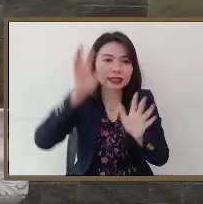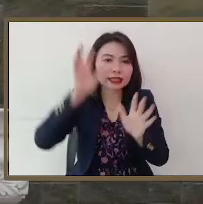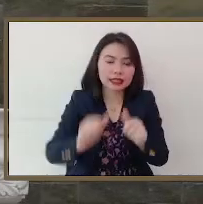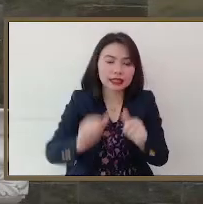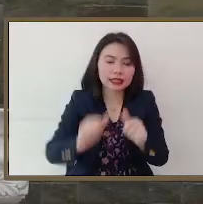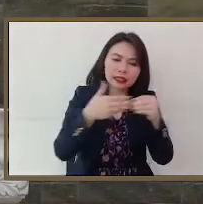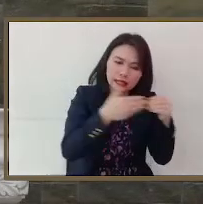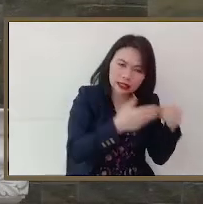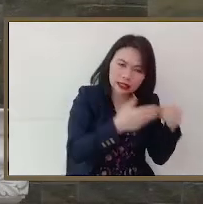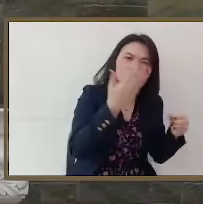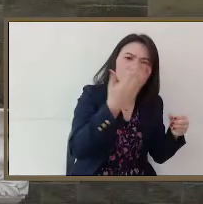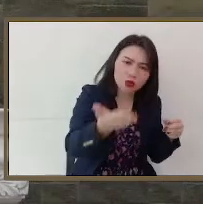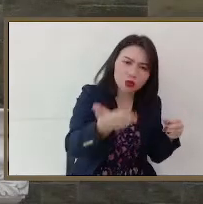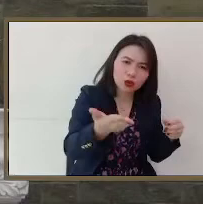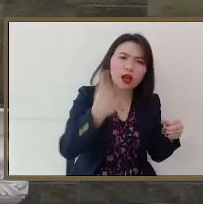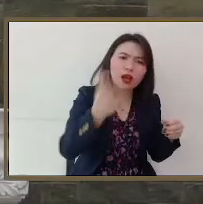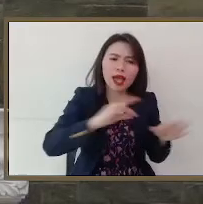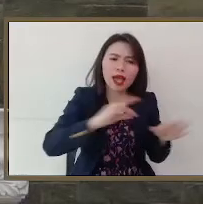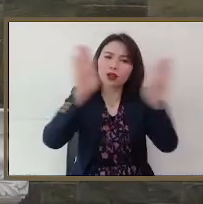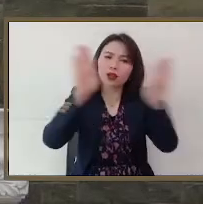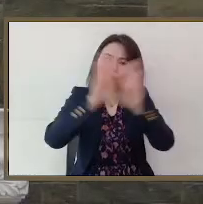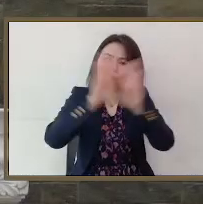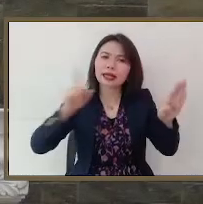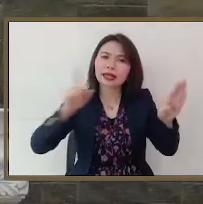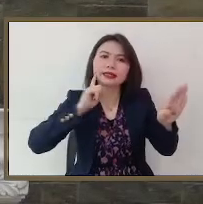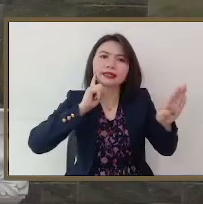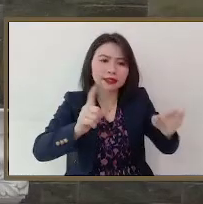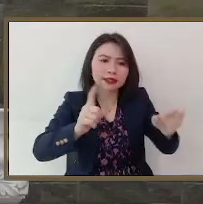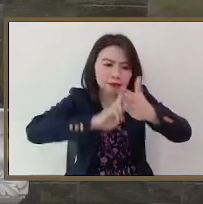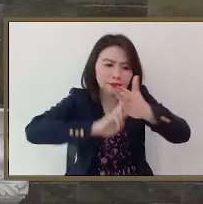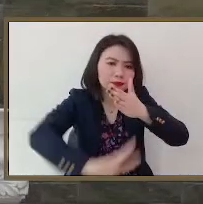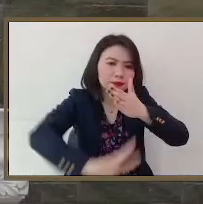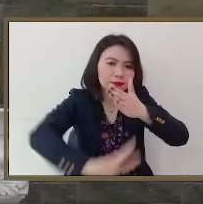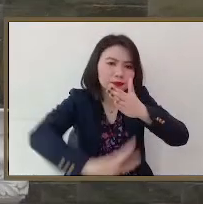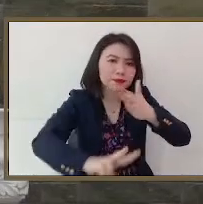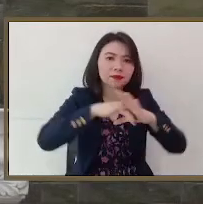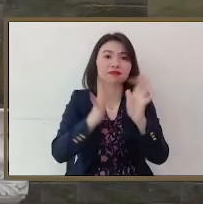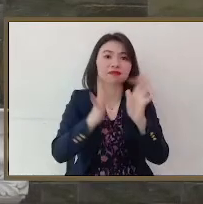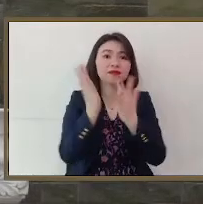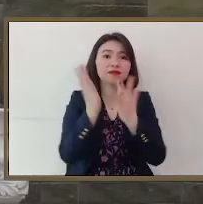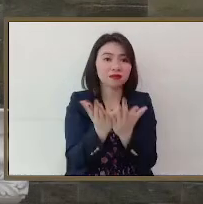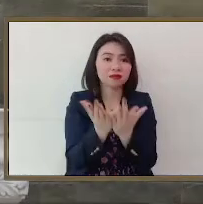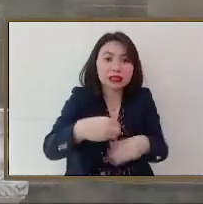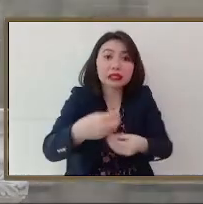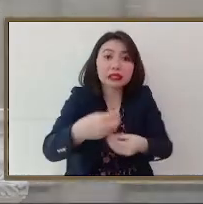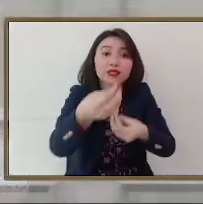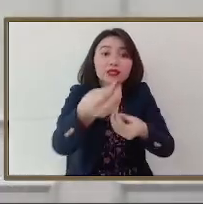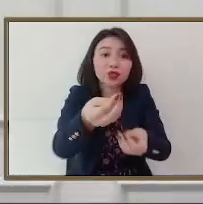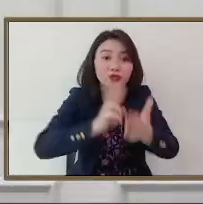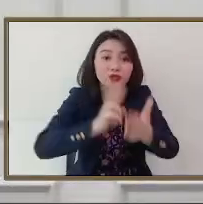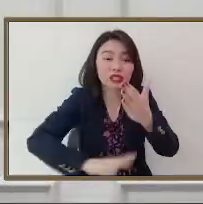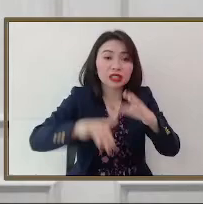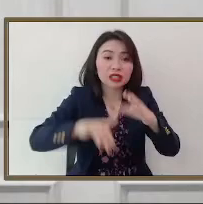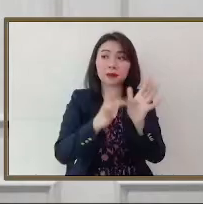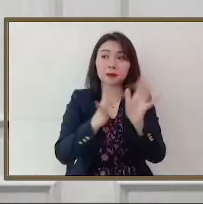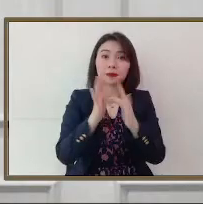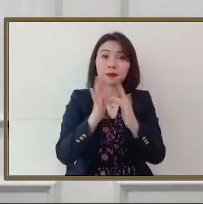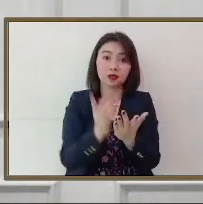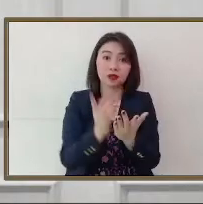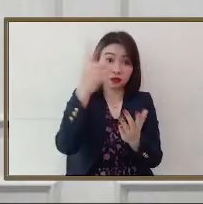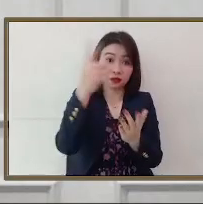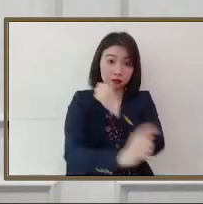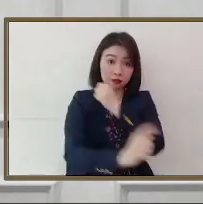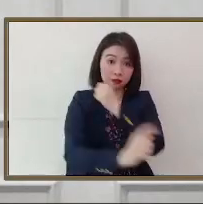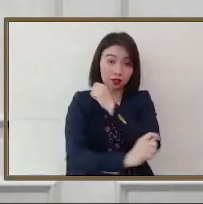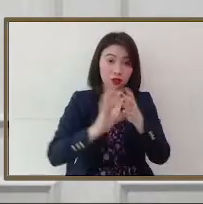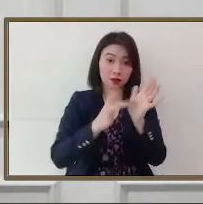temple. He can open a passage. He can quote a passage. He can give you the scripture. Imagine, from the very first temptation,